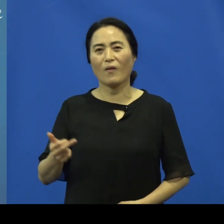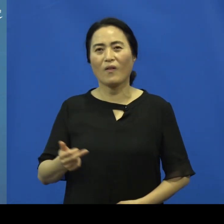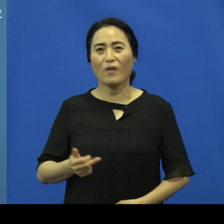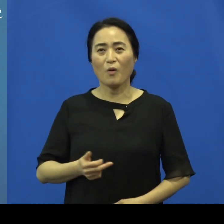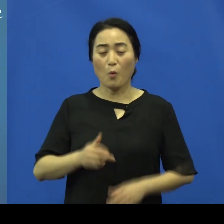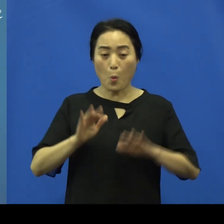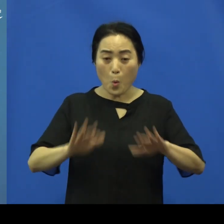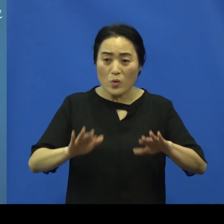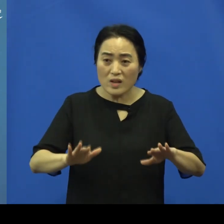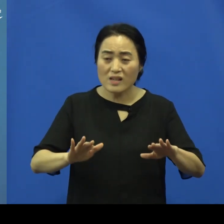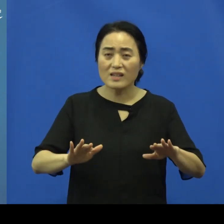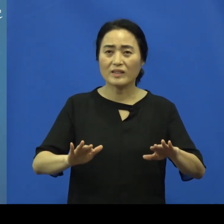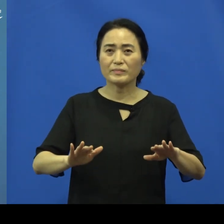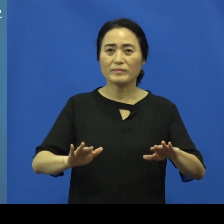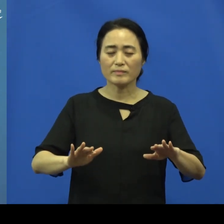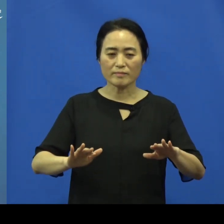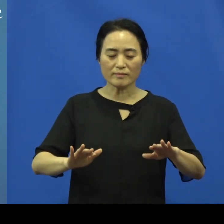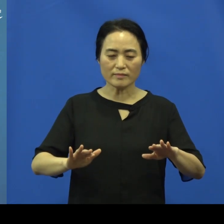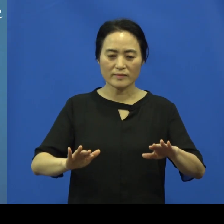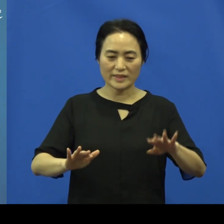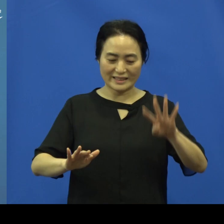안타깝게도 오늘 여러분 이